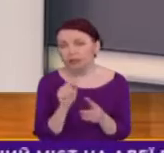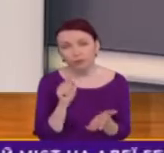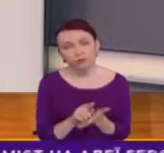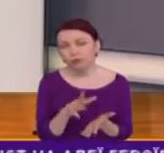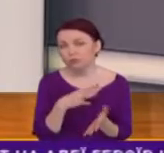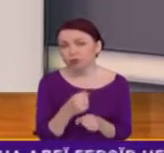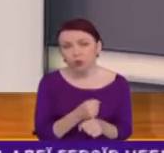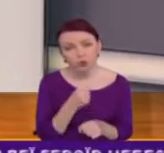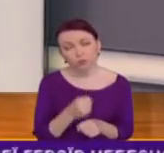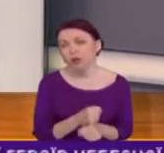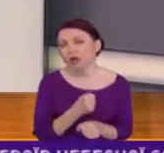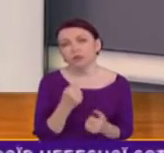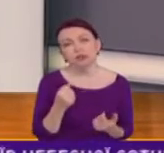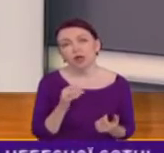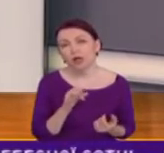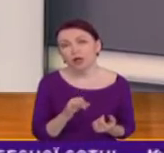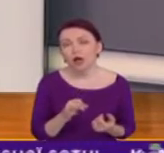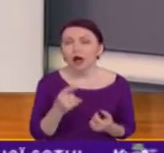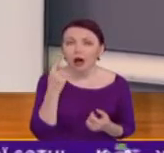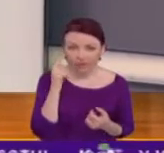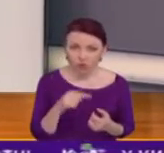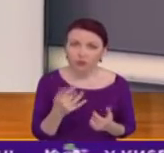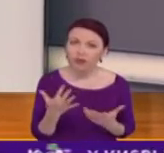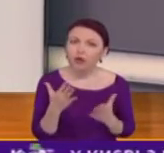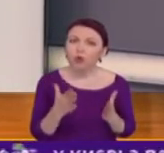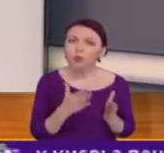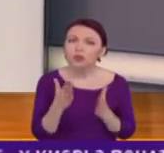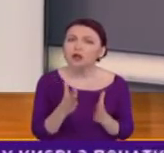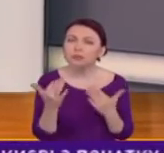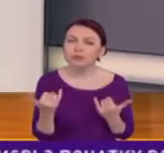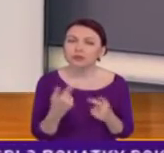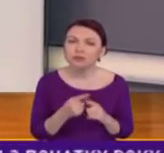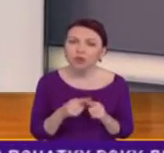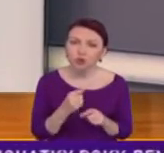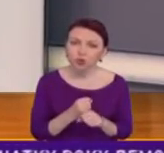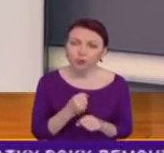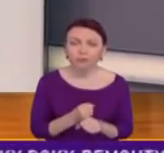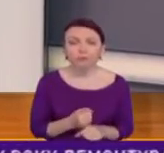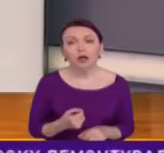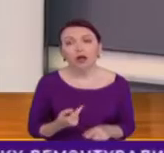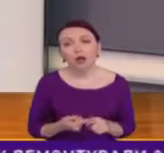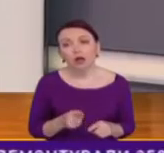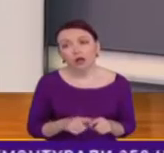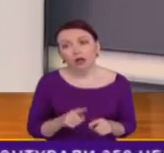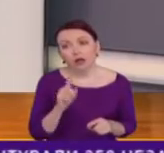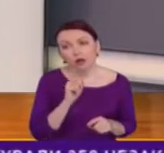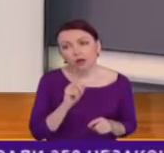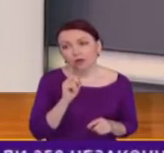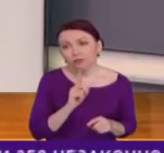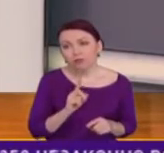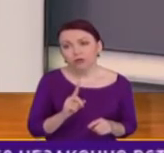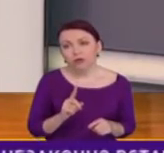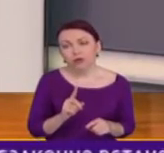робитися, розроблятися і... Чи відомо, на якому етапі зараз ця розробка? На етапі ручному такому, там, де